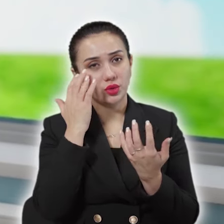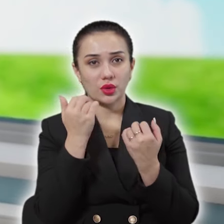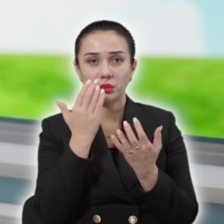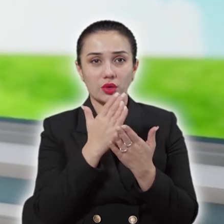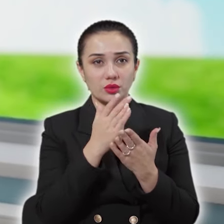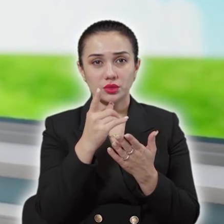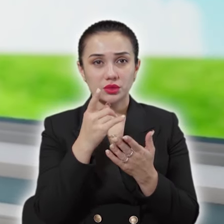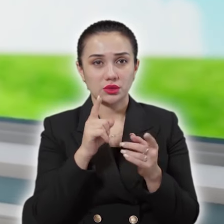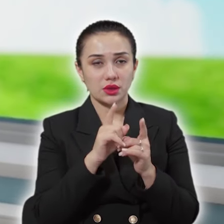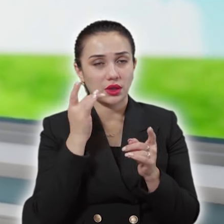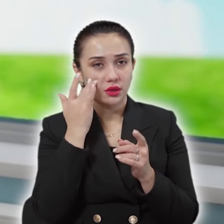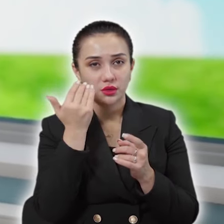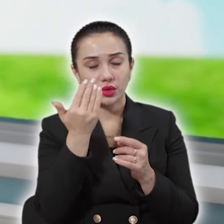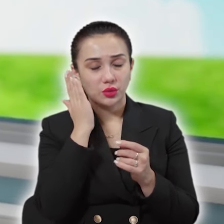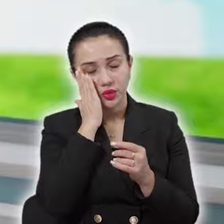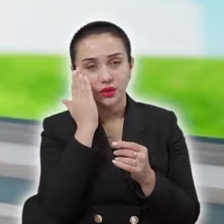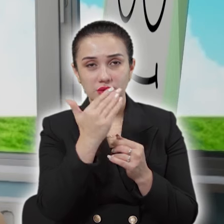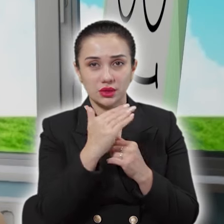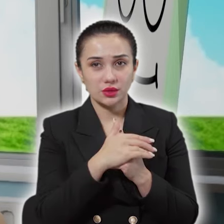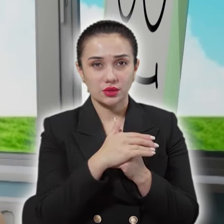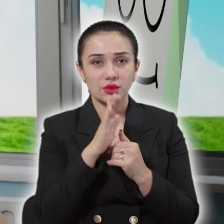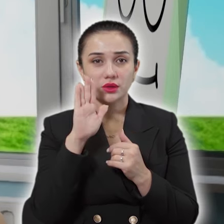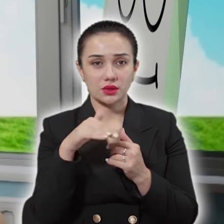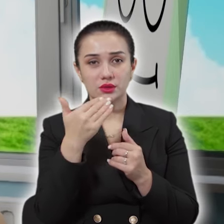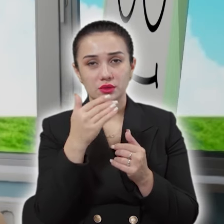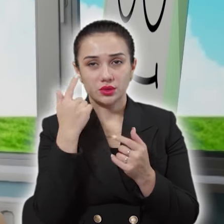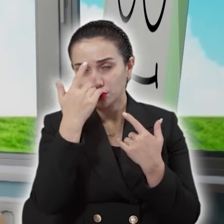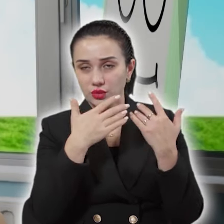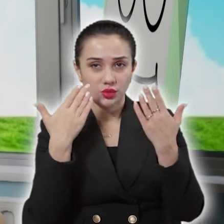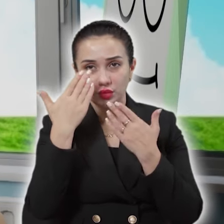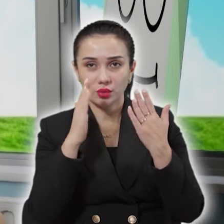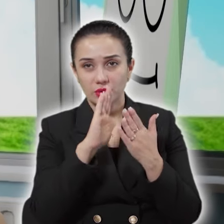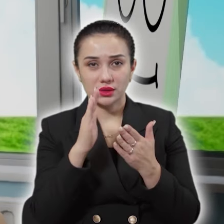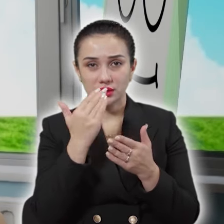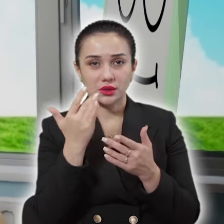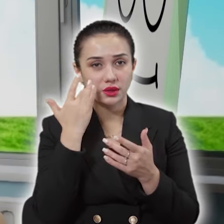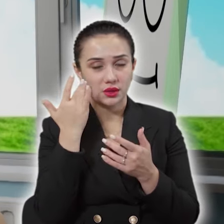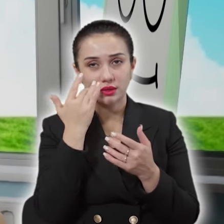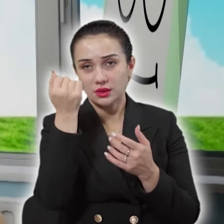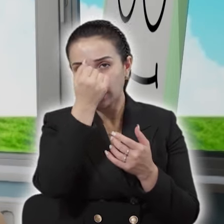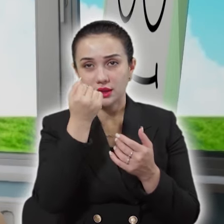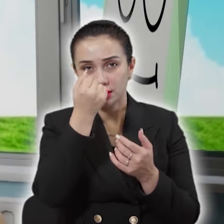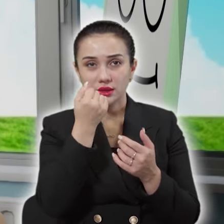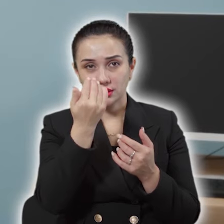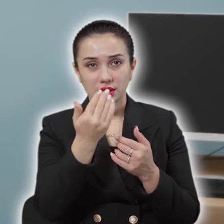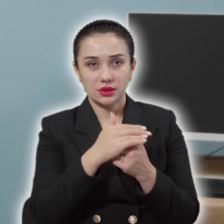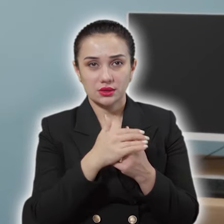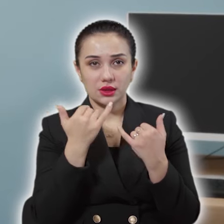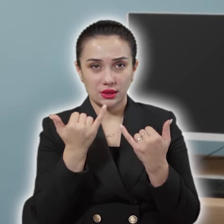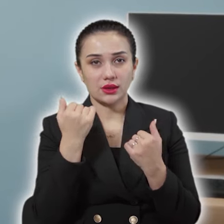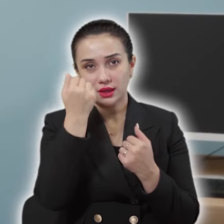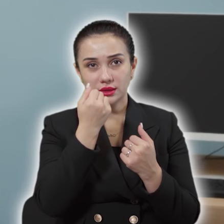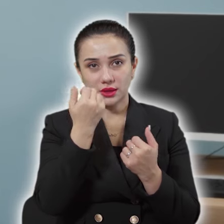uxlab qolibman emish. Sen doim uxlaysan-ku. Keyin axir sen yuzingni yuvmaysan. Doim artasan-ku.